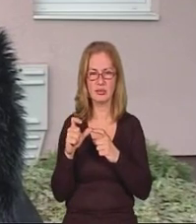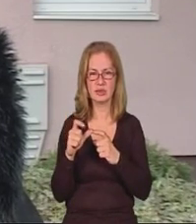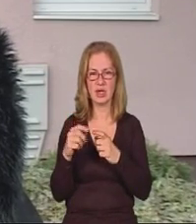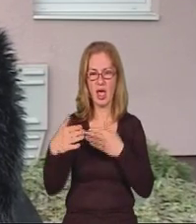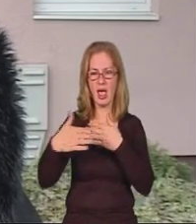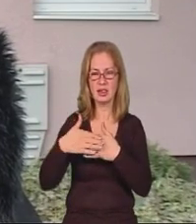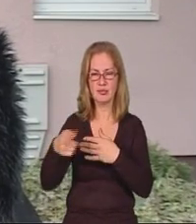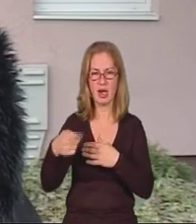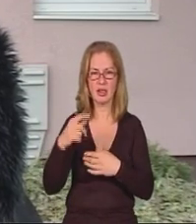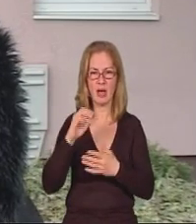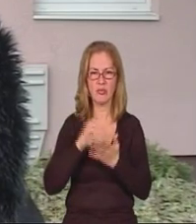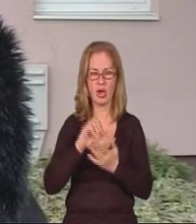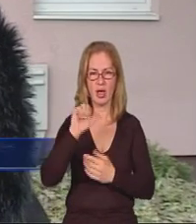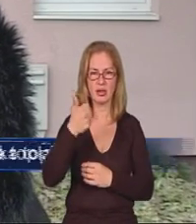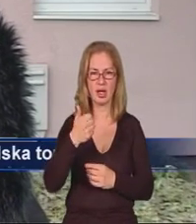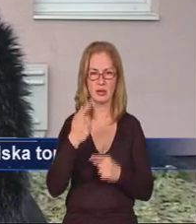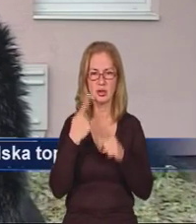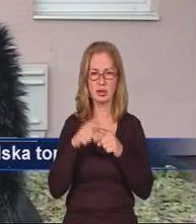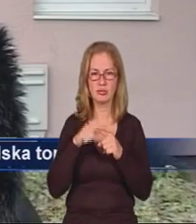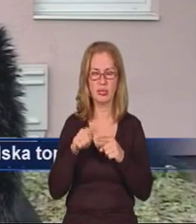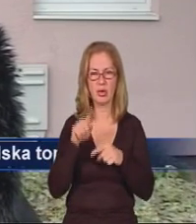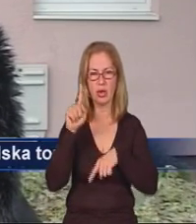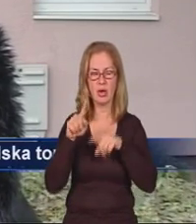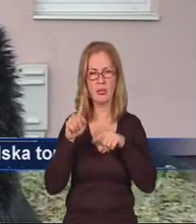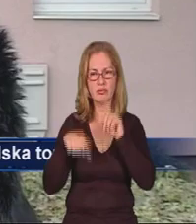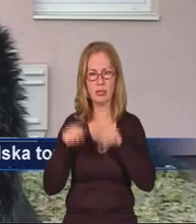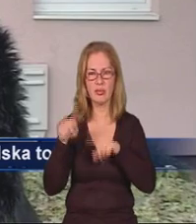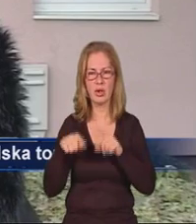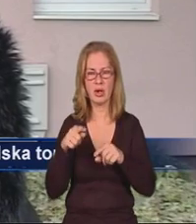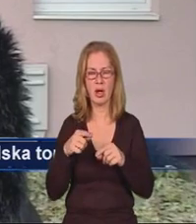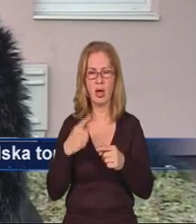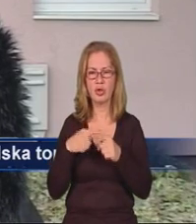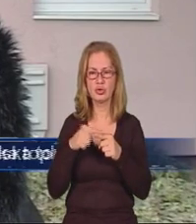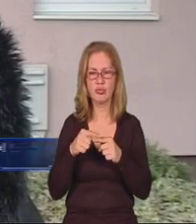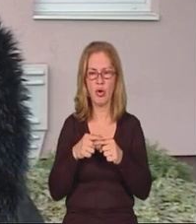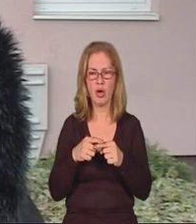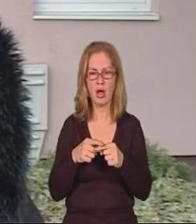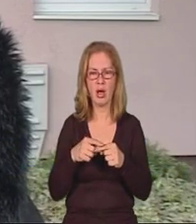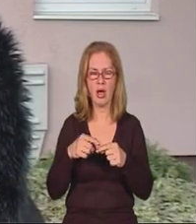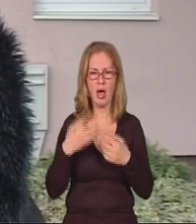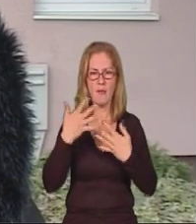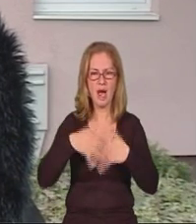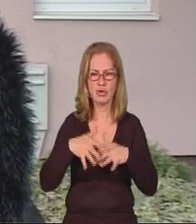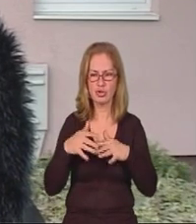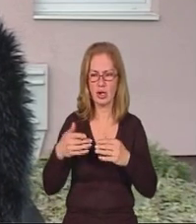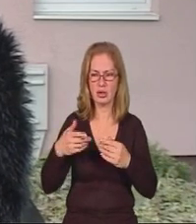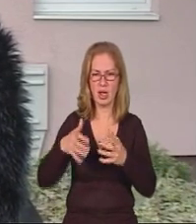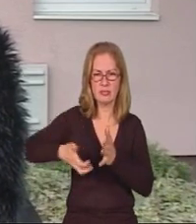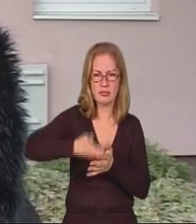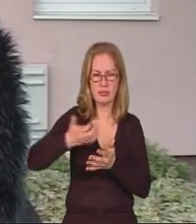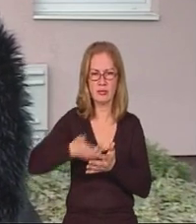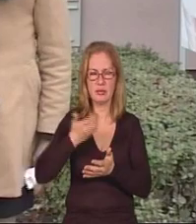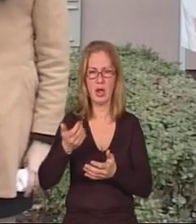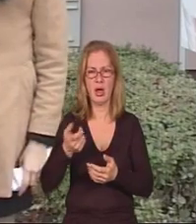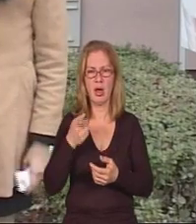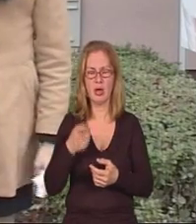Stevana Sremca ispred broja 11, zbog čega će se povremeno zbog pristupa mehanizacije zabranjivati saobraćaj ispred